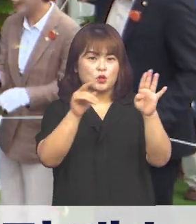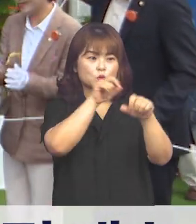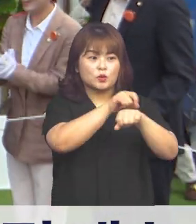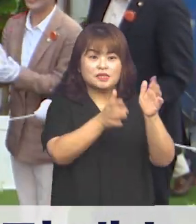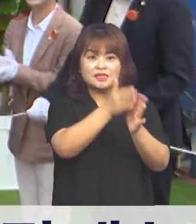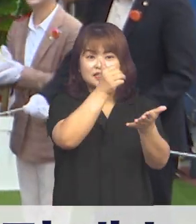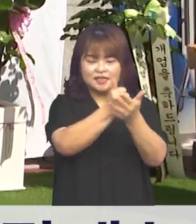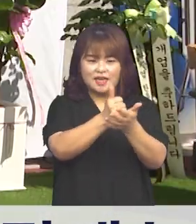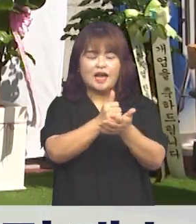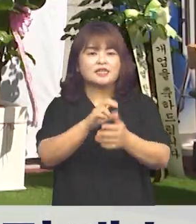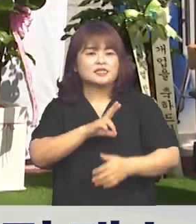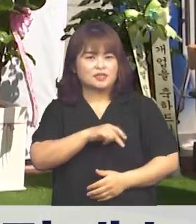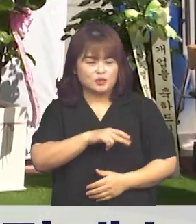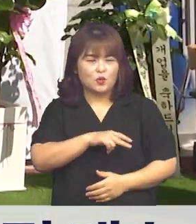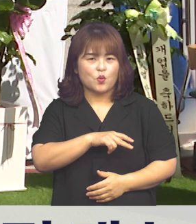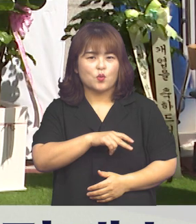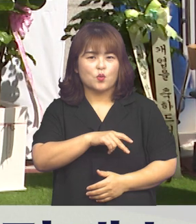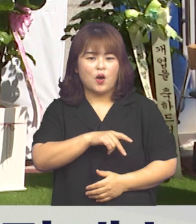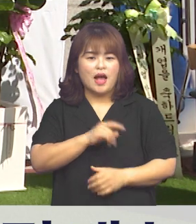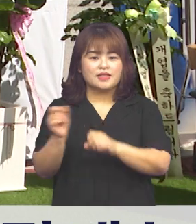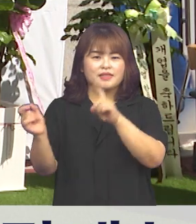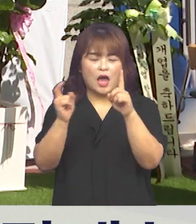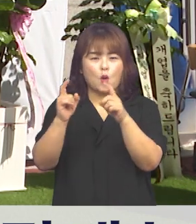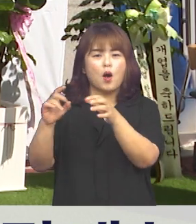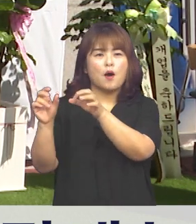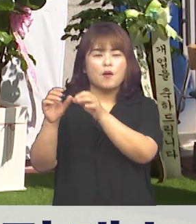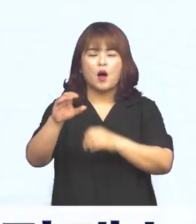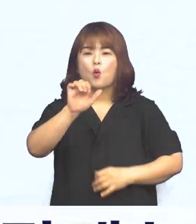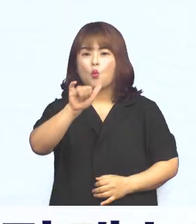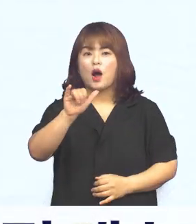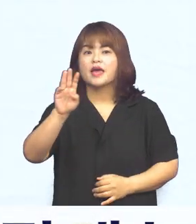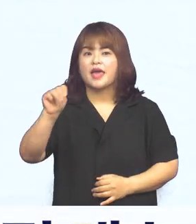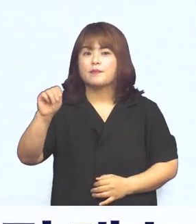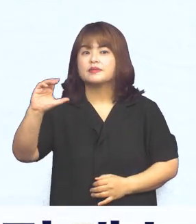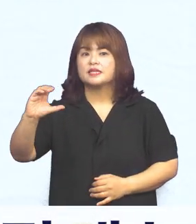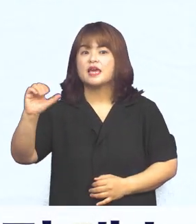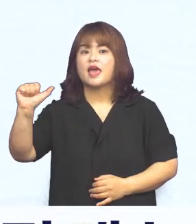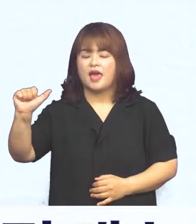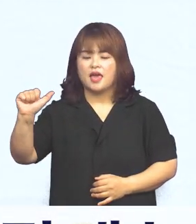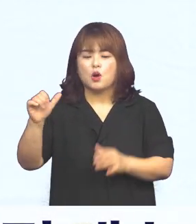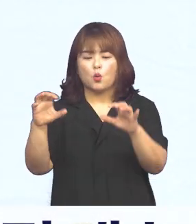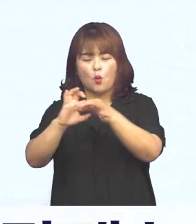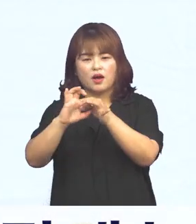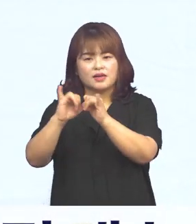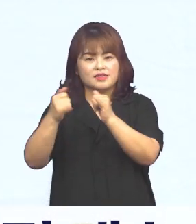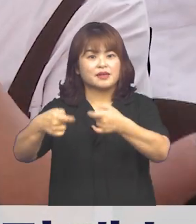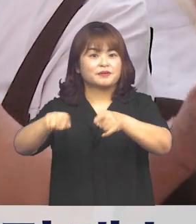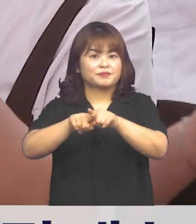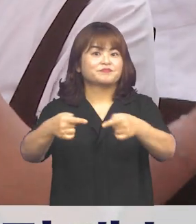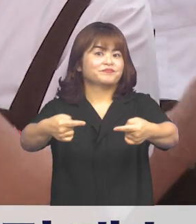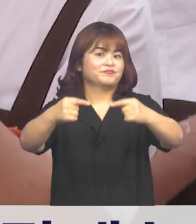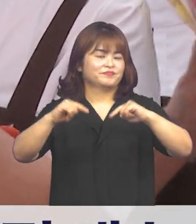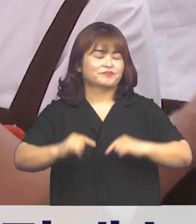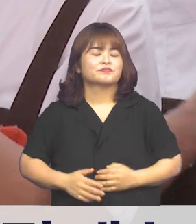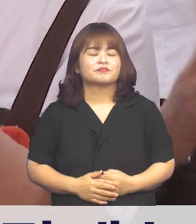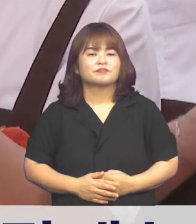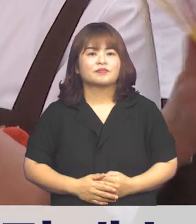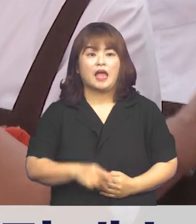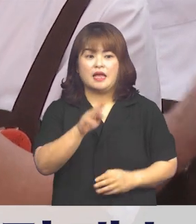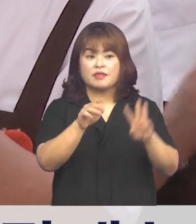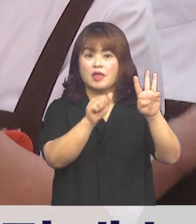용인특례시장, 용인시의회 의원, 지역자활센터 운영법인인 용인 YMCA 관계자들이 참석했습니다.